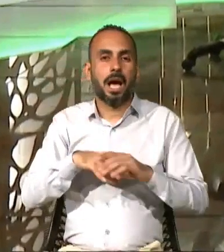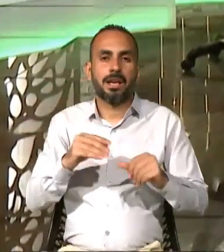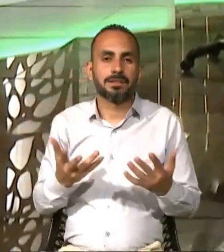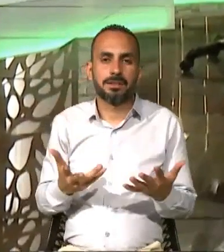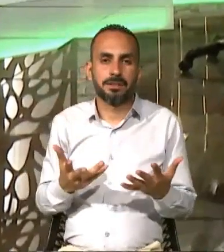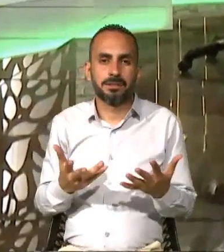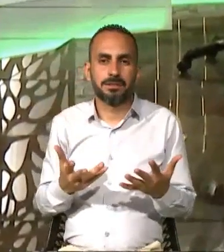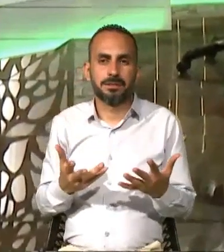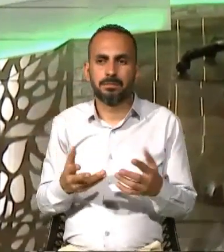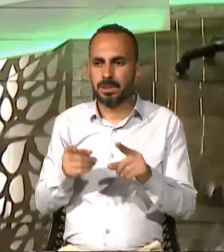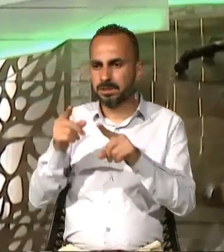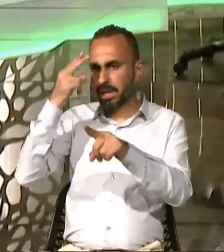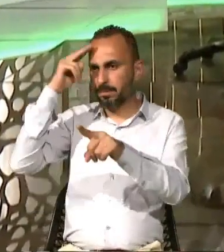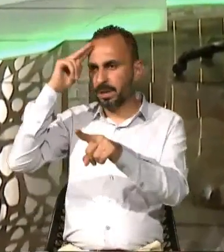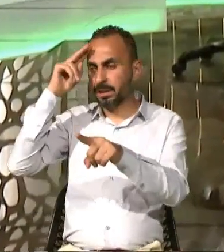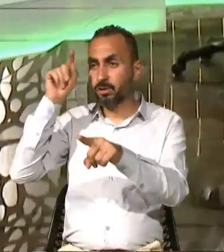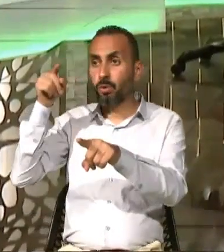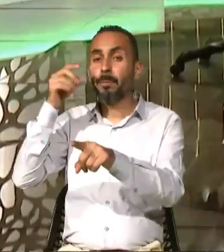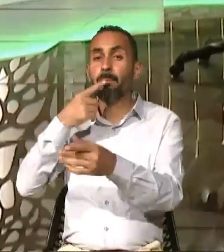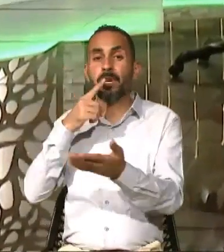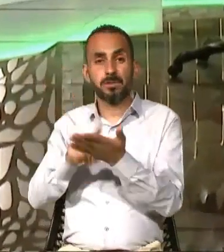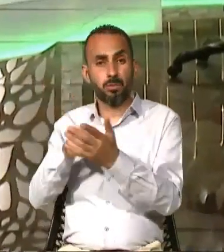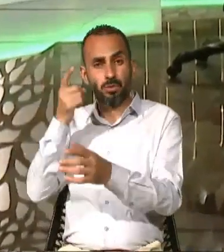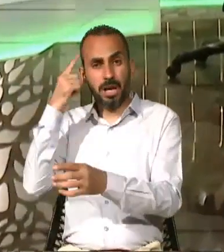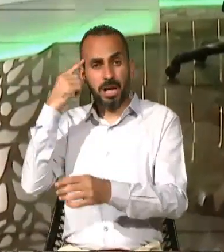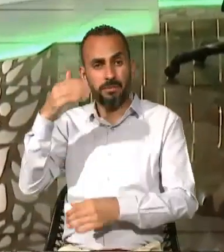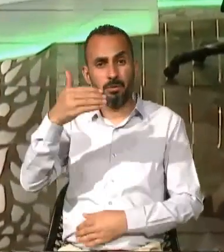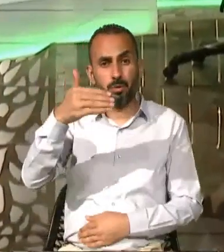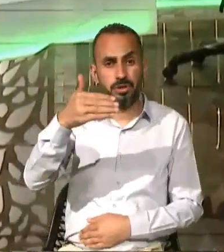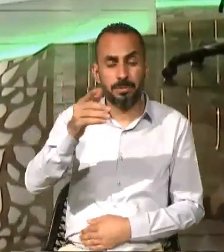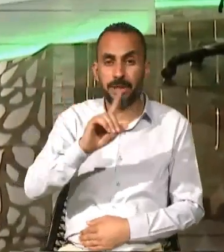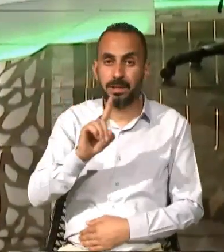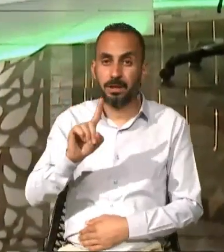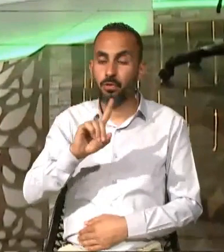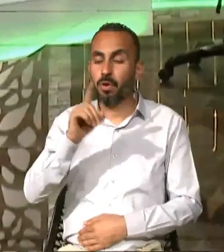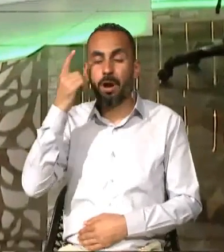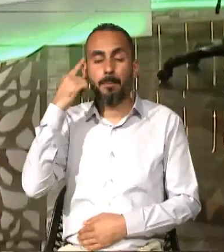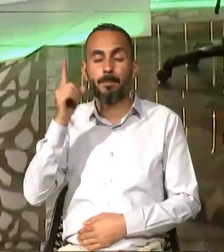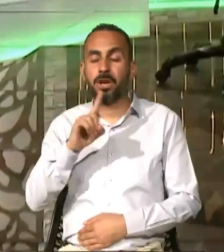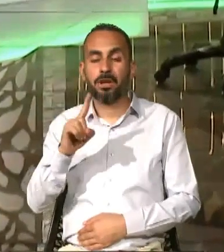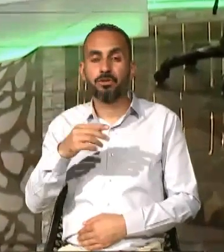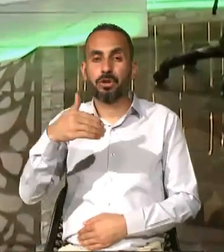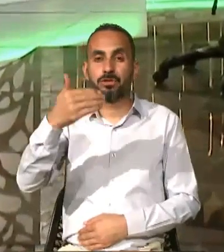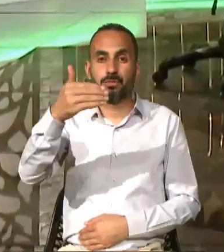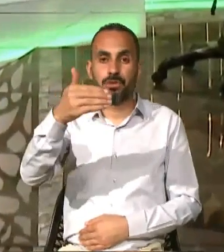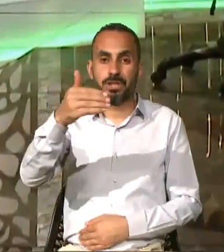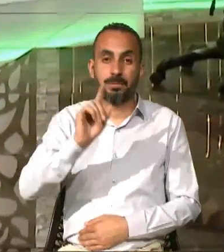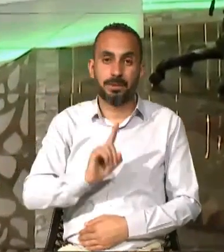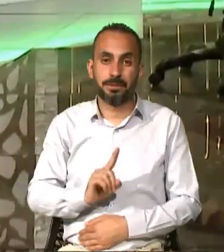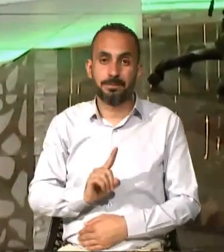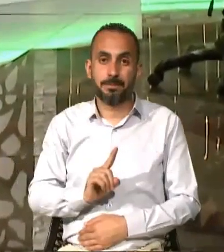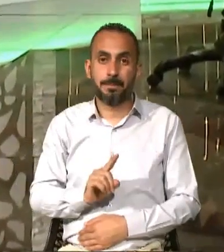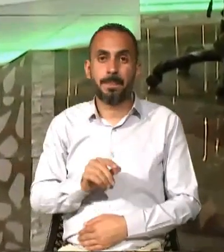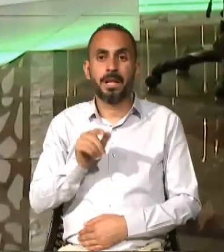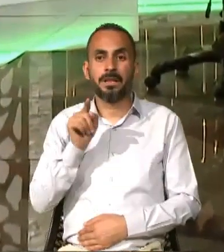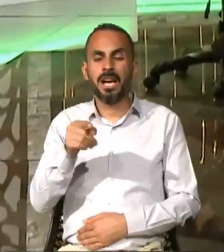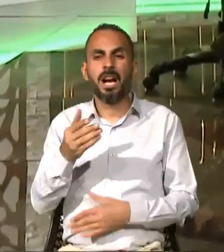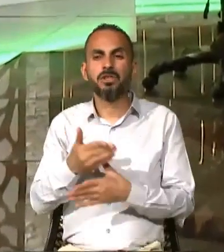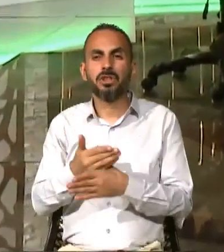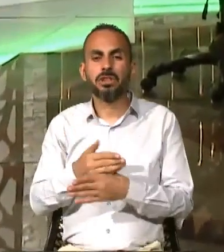إنه لا يعلم المستقبل ولا عنده معرفة بالمستقبل. وده علشان الناس